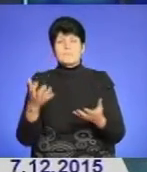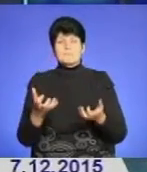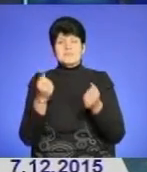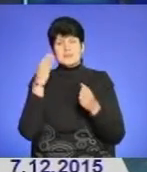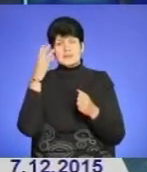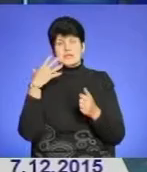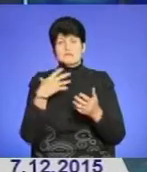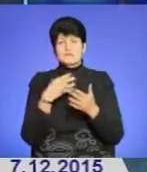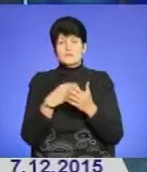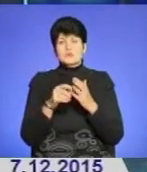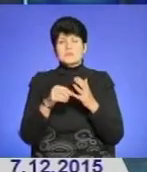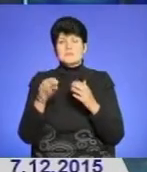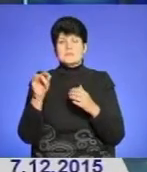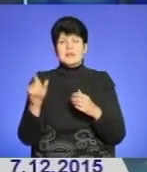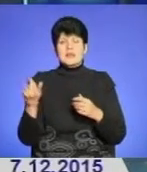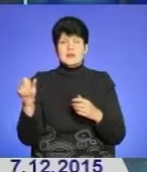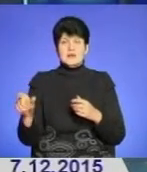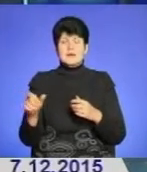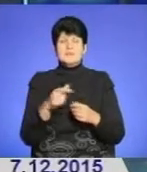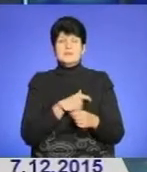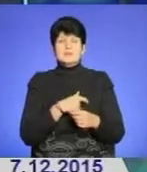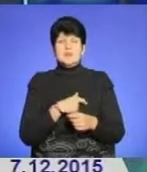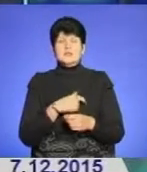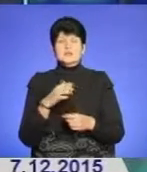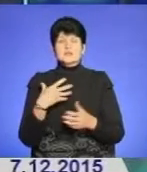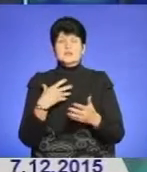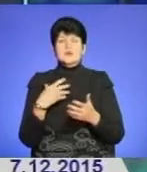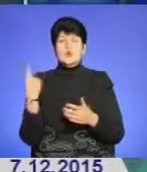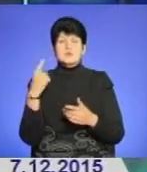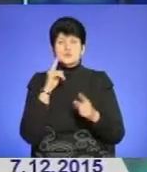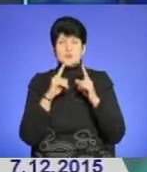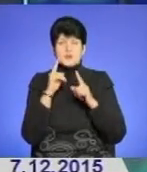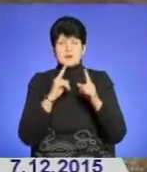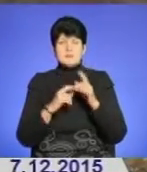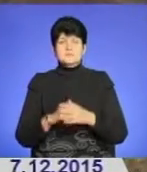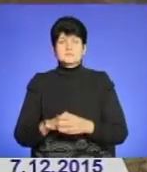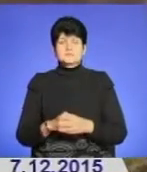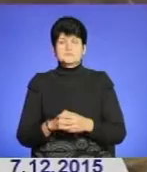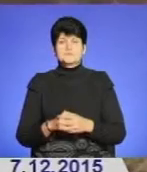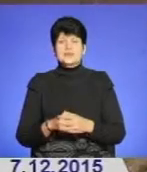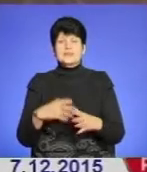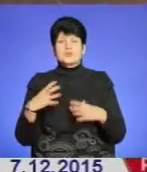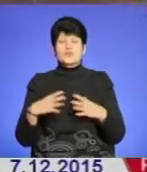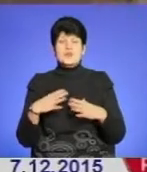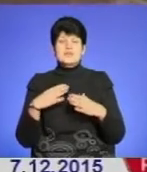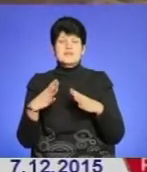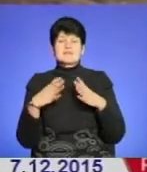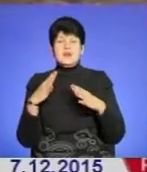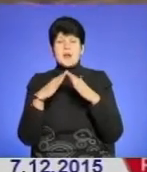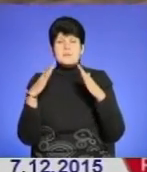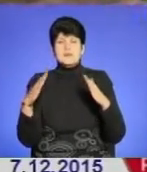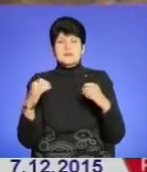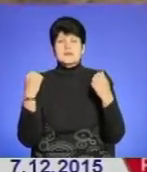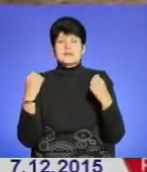ідеї свого земляка, депутата обласної ради Івана Марощука. Докладніше у сюжеті Лілії Лобур. Тренувальний табір, дитяча